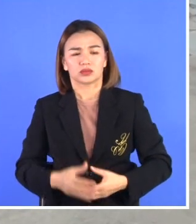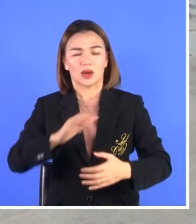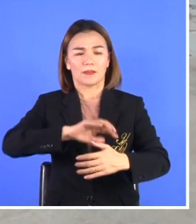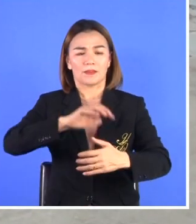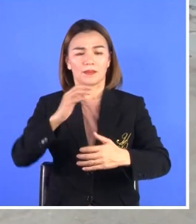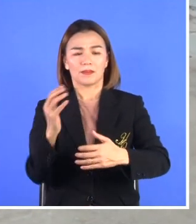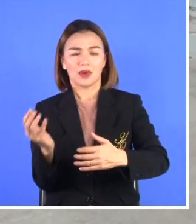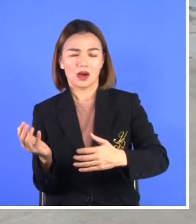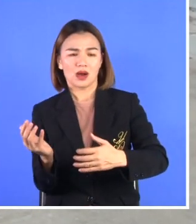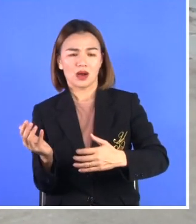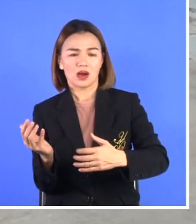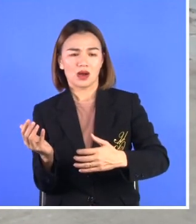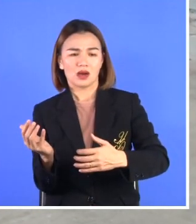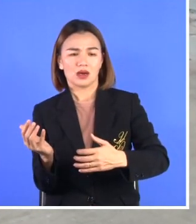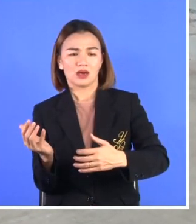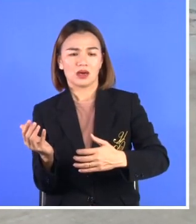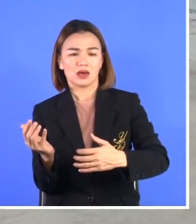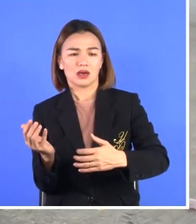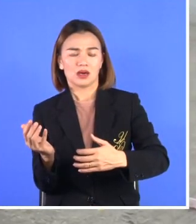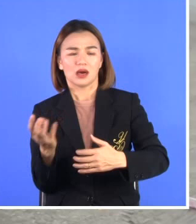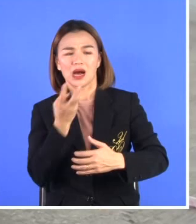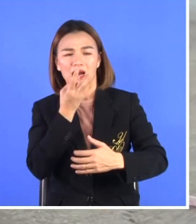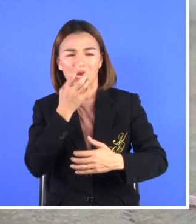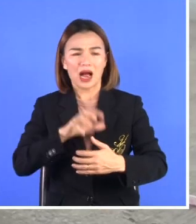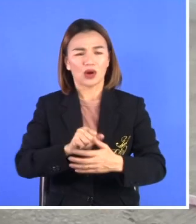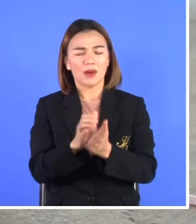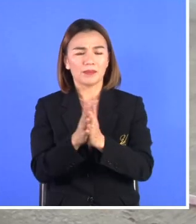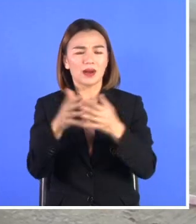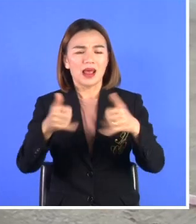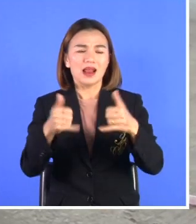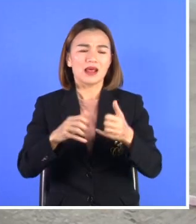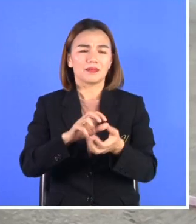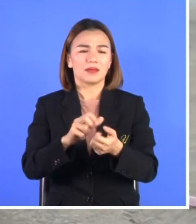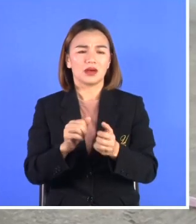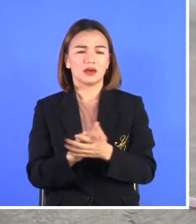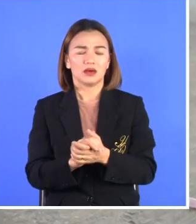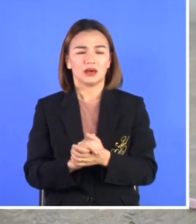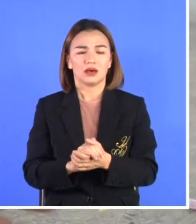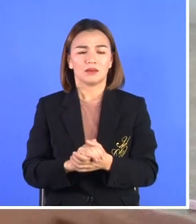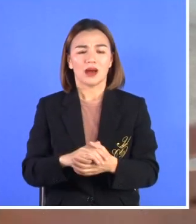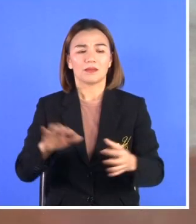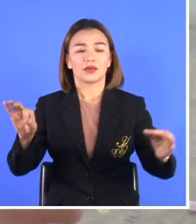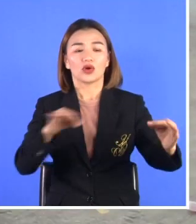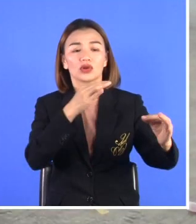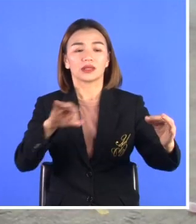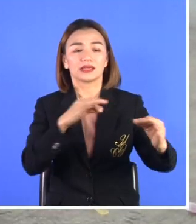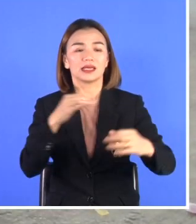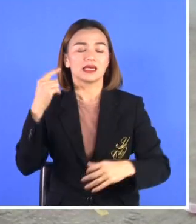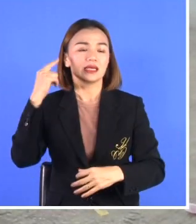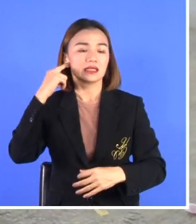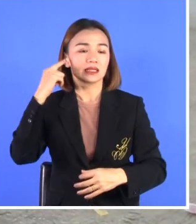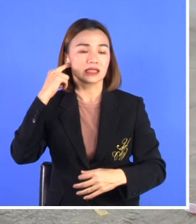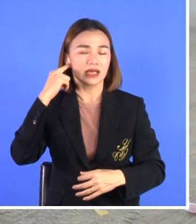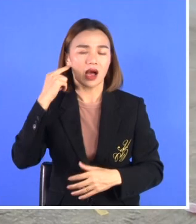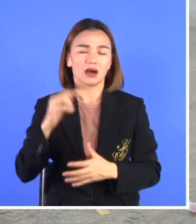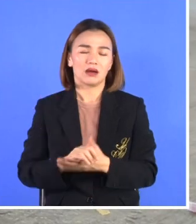แล้วก็เล่นเข่าแบบในเข่าไปแต่สิมักเปิดดนตรีเกี่ยวกับเสียงสวรรค์เสียงหยังแล้วก็ฟังไปธรรม